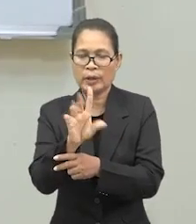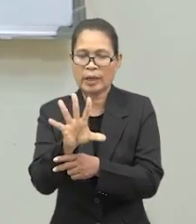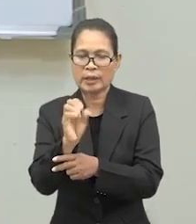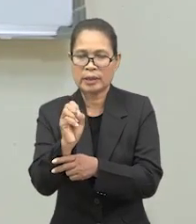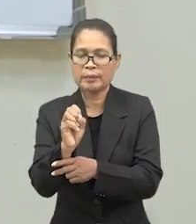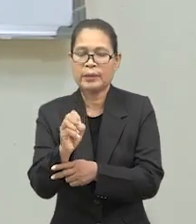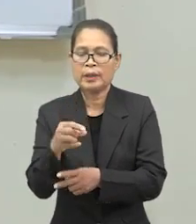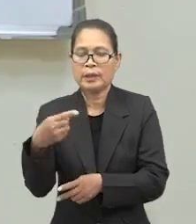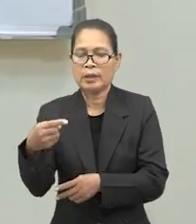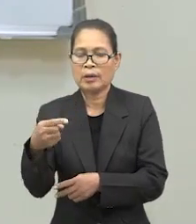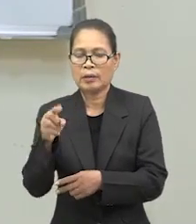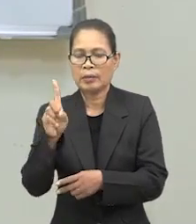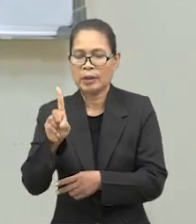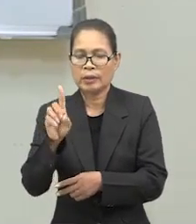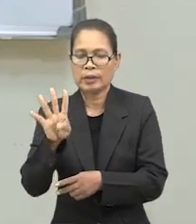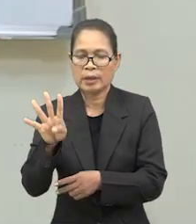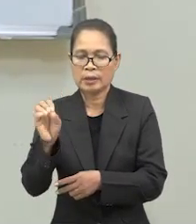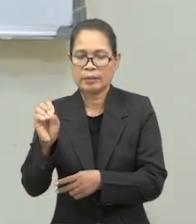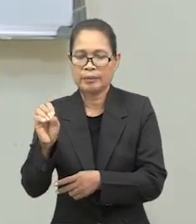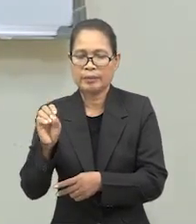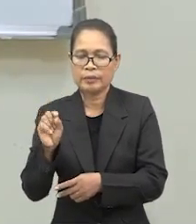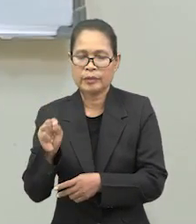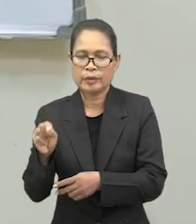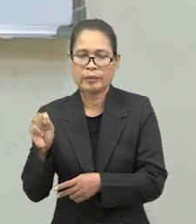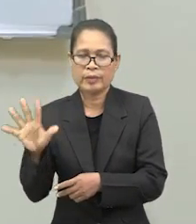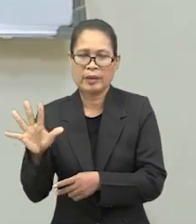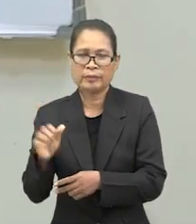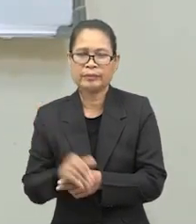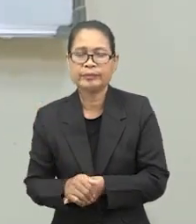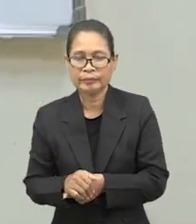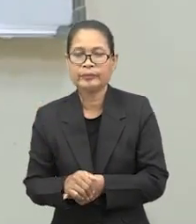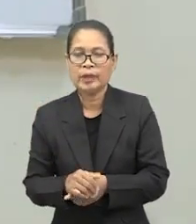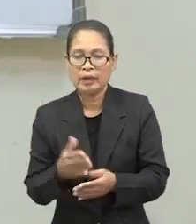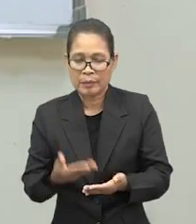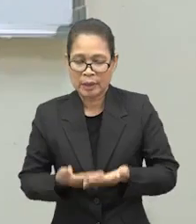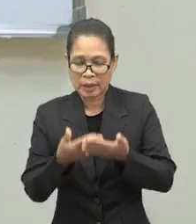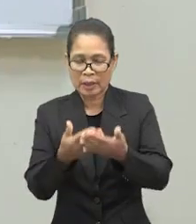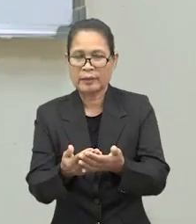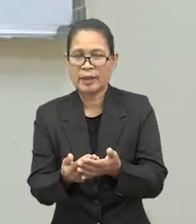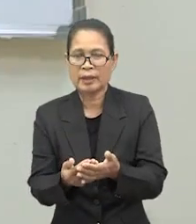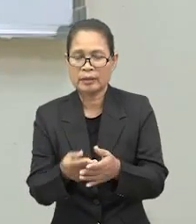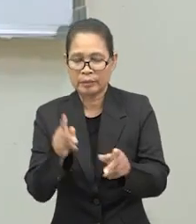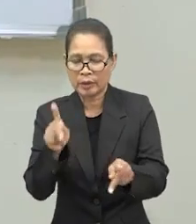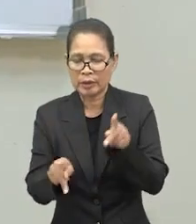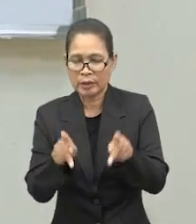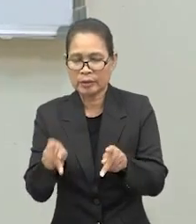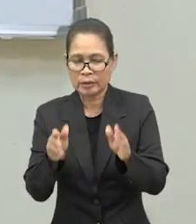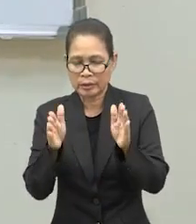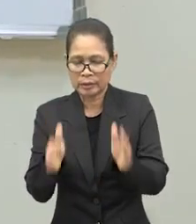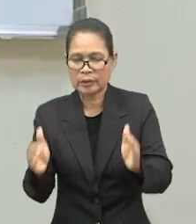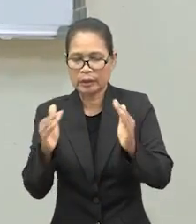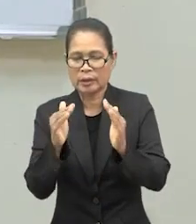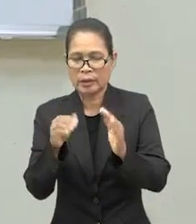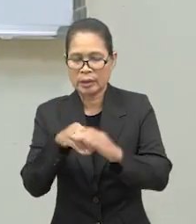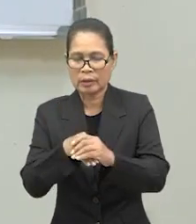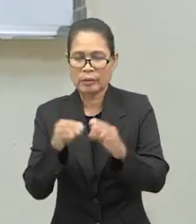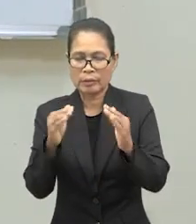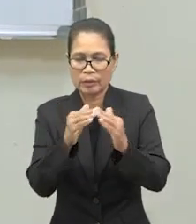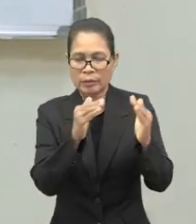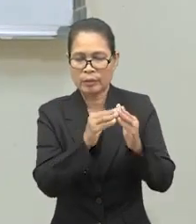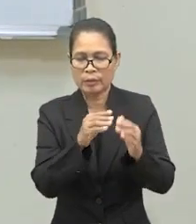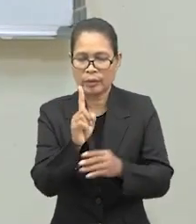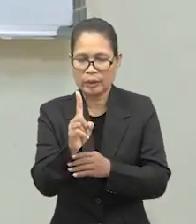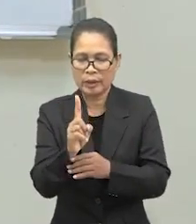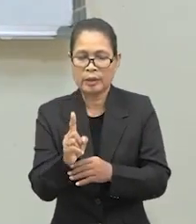rồi hà sắp đọ nâng tua tí pi mà rồi xài sắp cho pram chà chân dương và cà bán thá rồi chia chôn nông